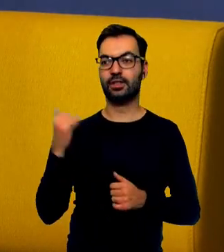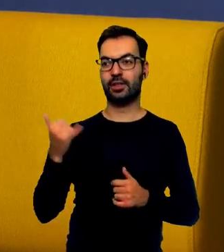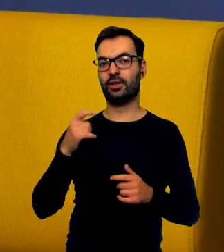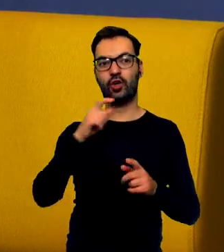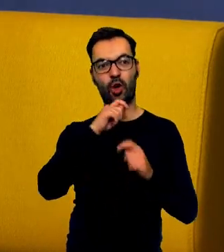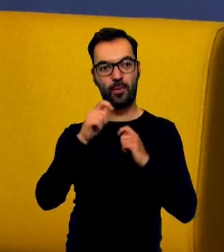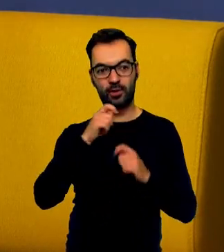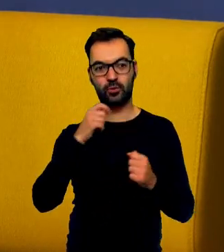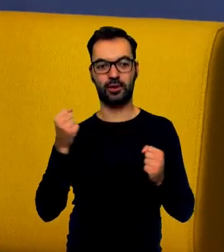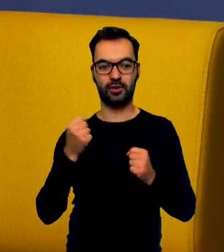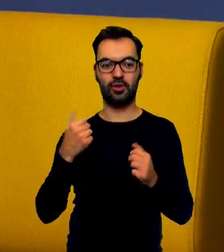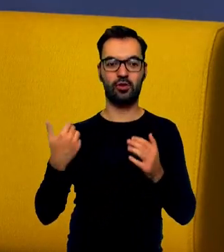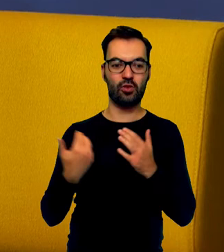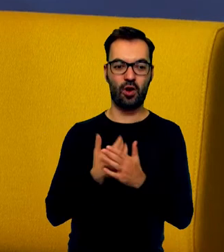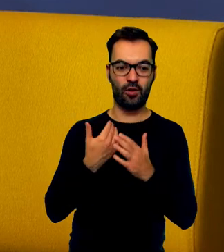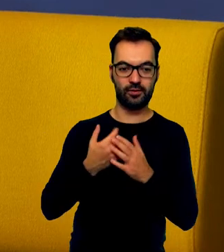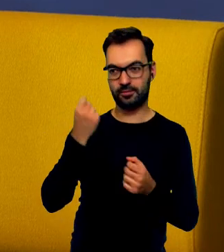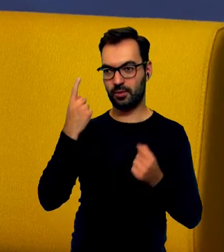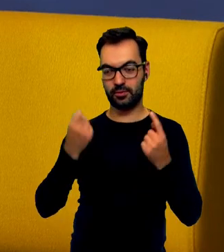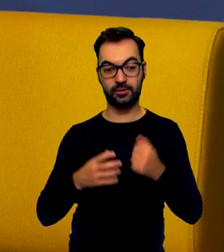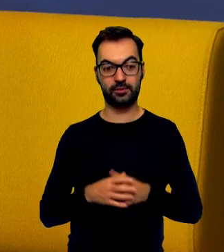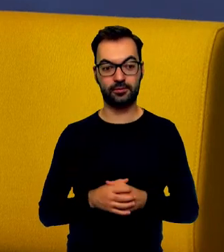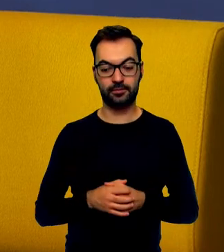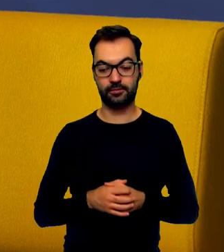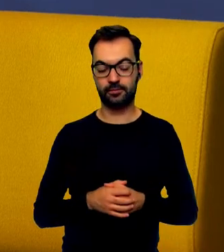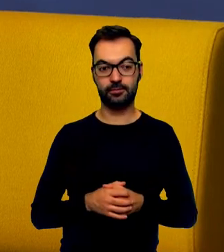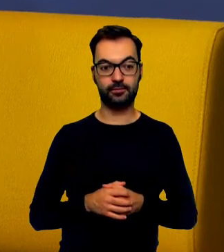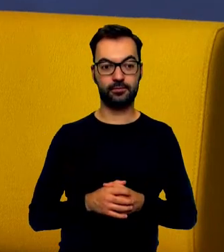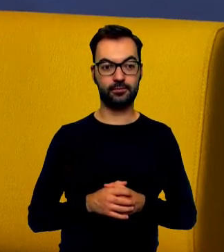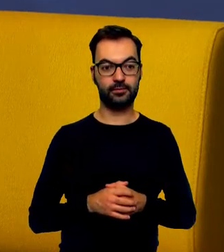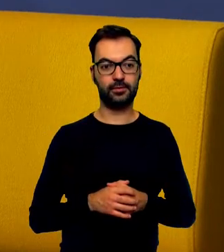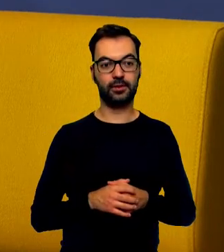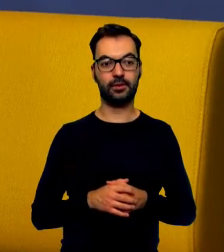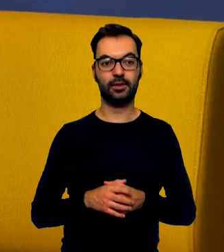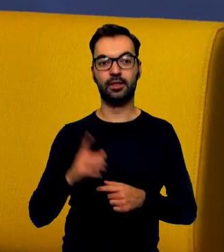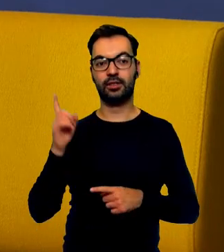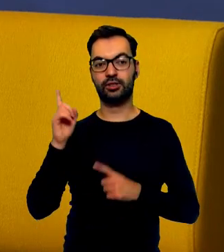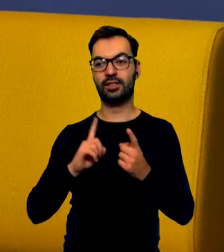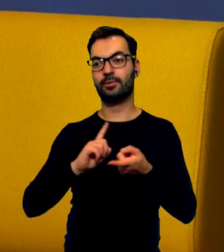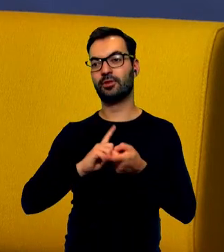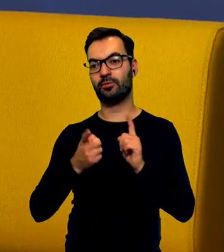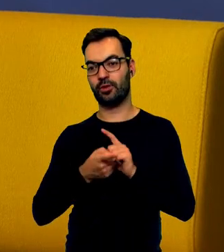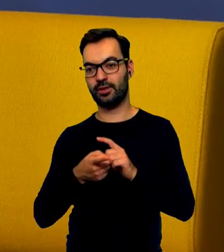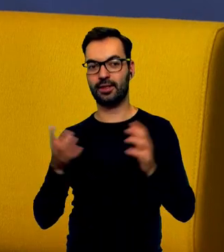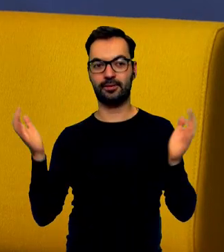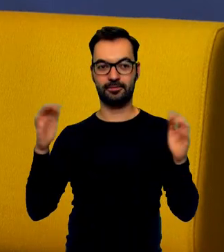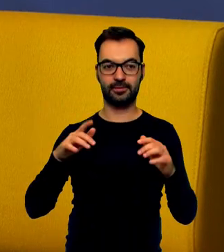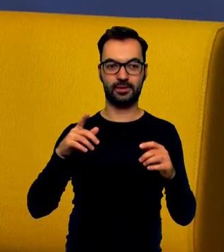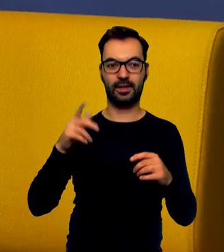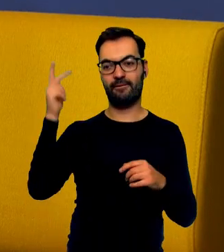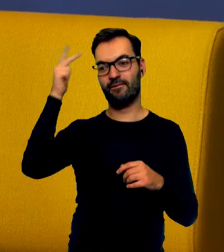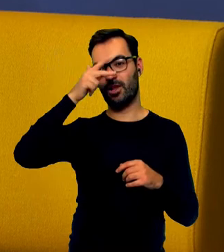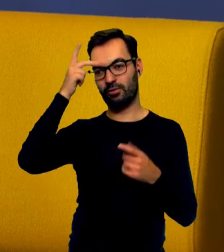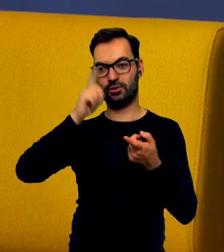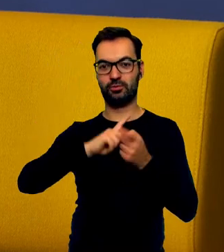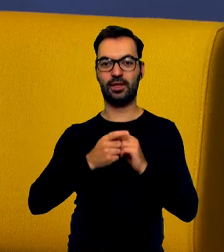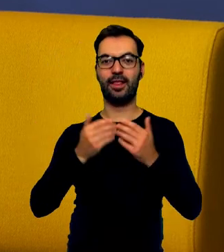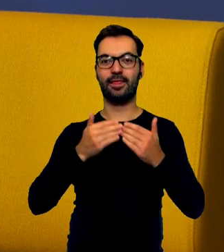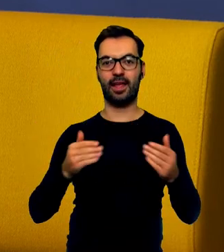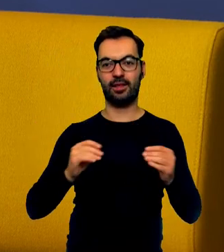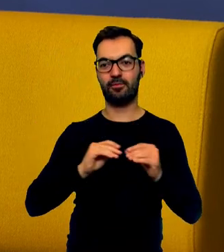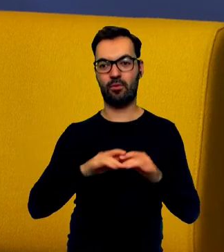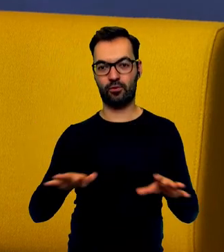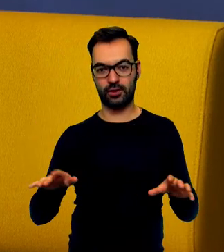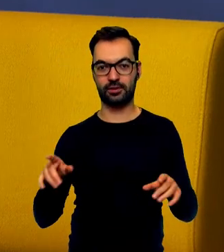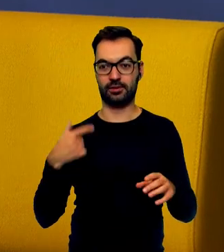komentuje różne nowe rzeczy, które się pojawiają. Spotykamy się czasem na spotkaniach filozoficznych w Teatrze